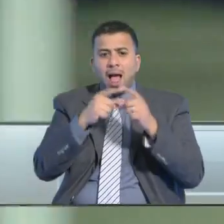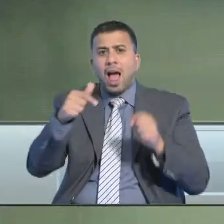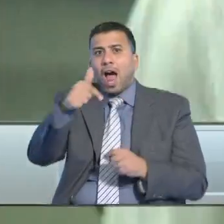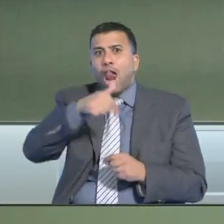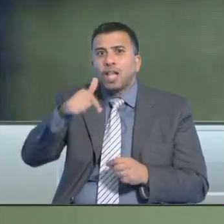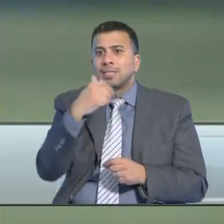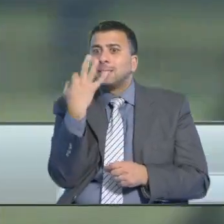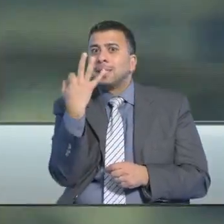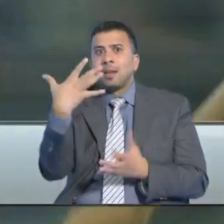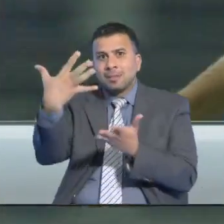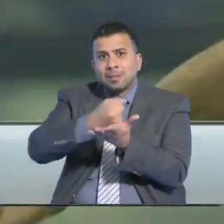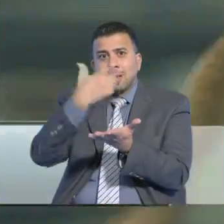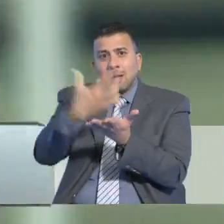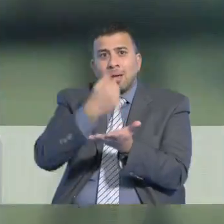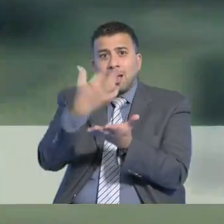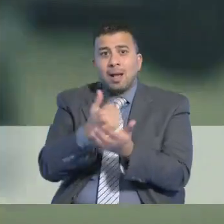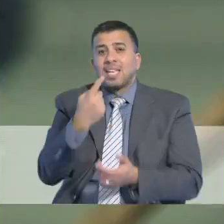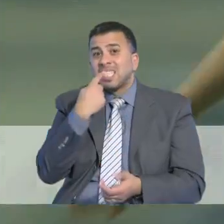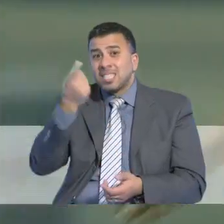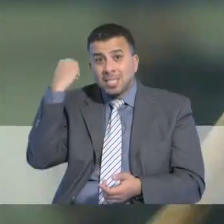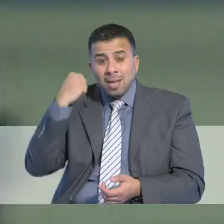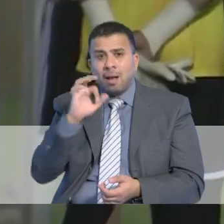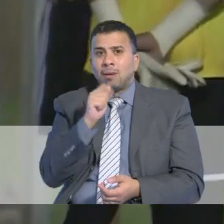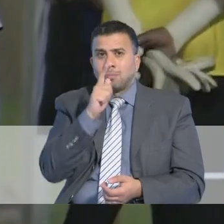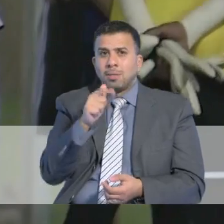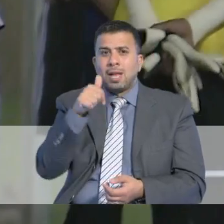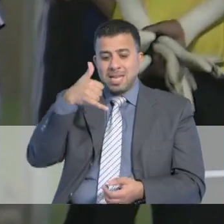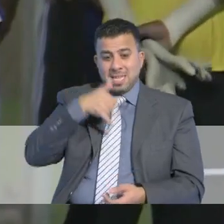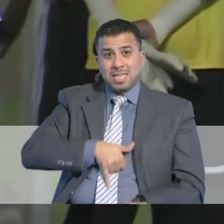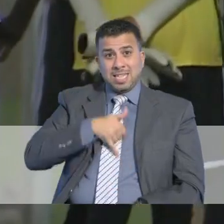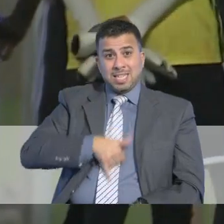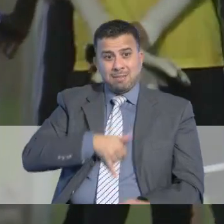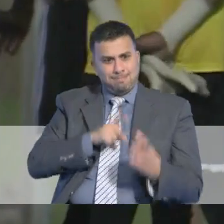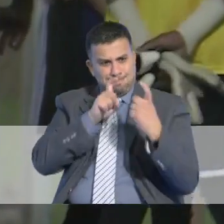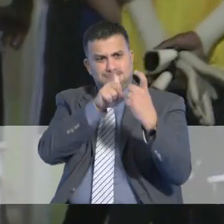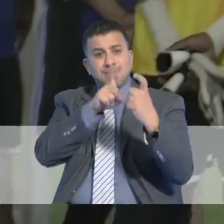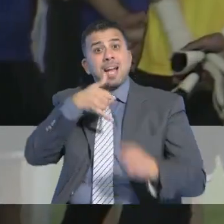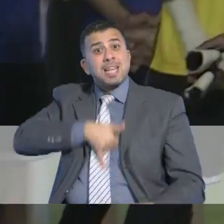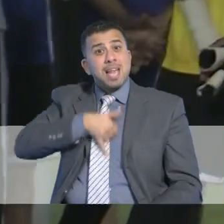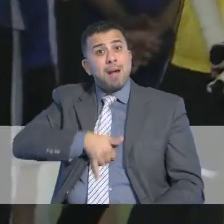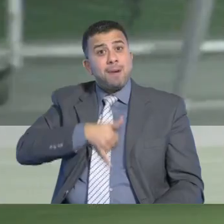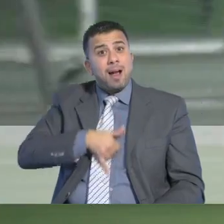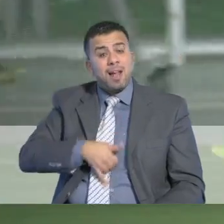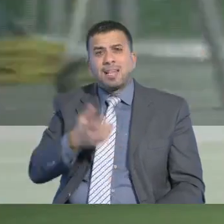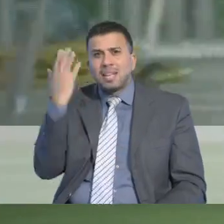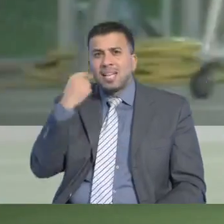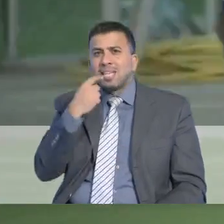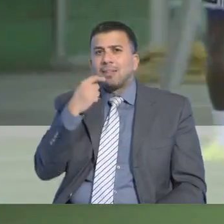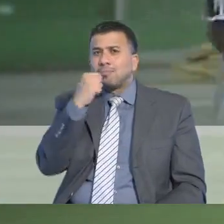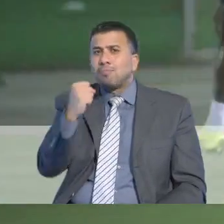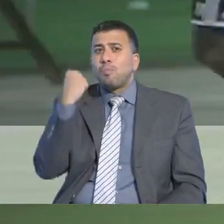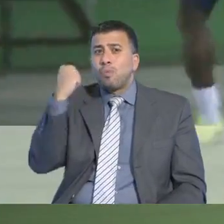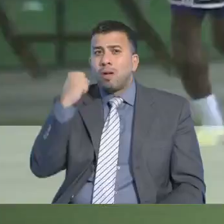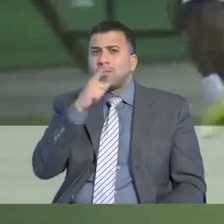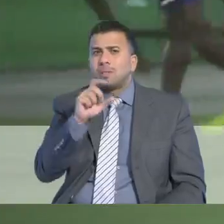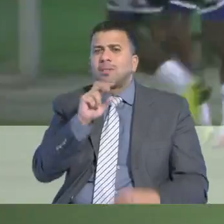الثالث بعدما حل وصيفا في النسخة الماضية. أما المنتخب اليمني فرغم مشاركته في النسخة الثمانية الماضية من البطولة